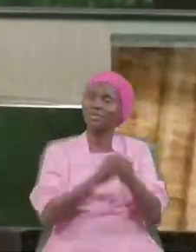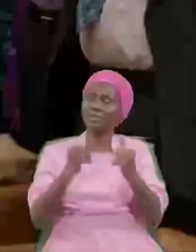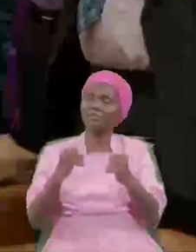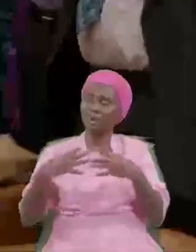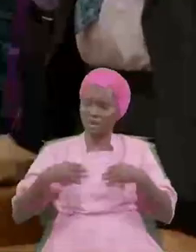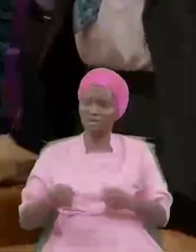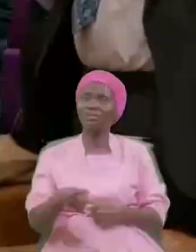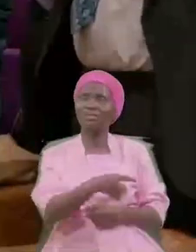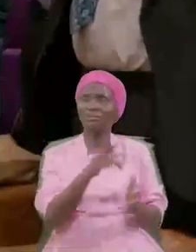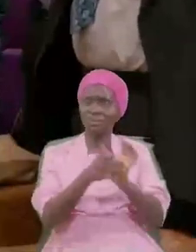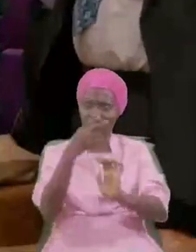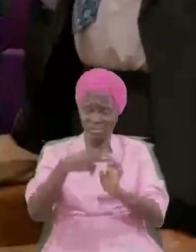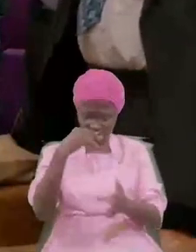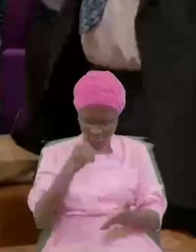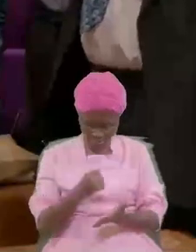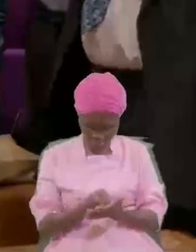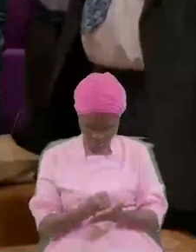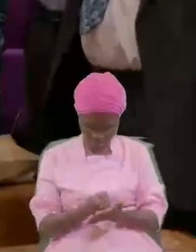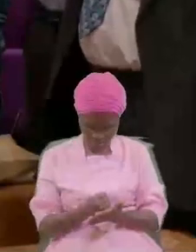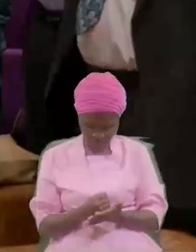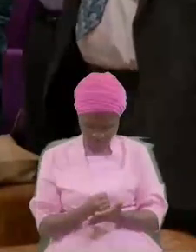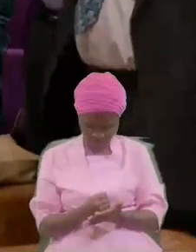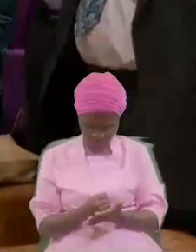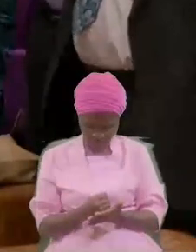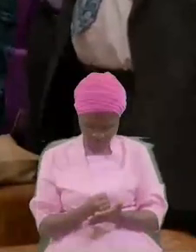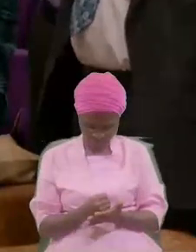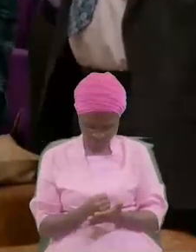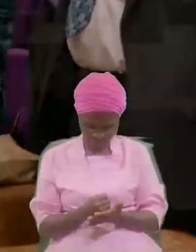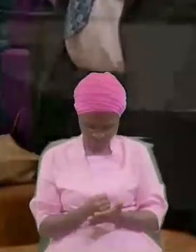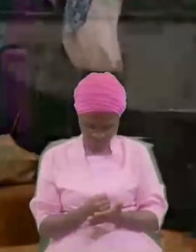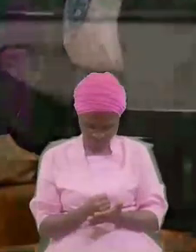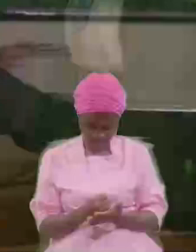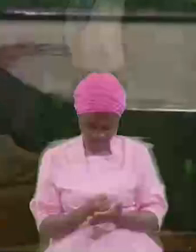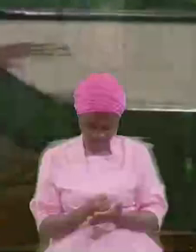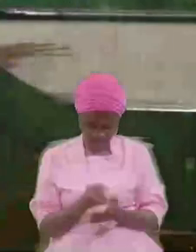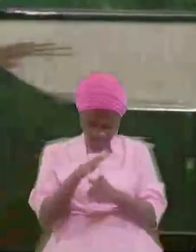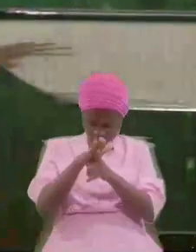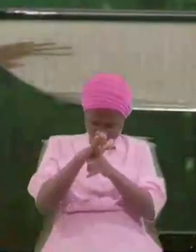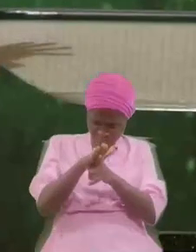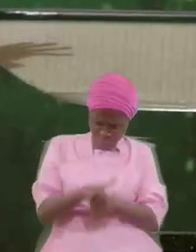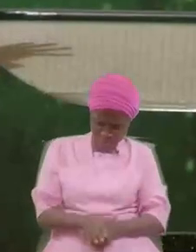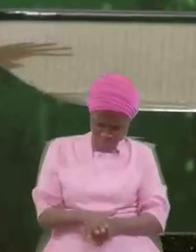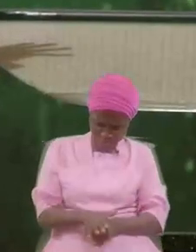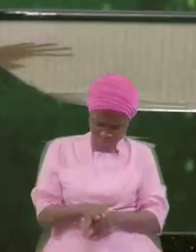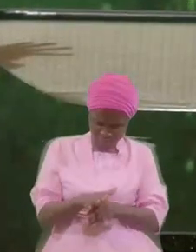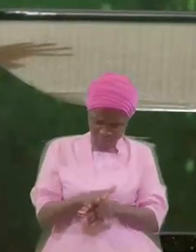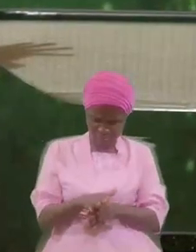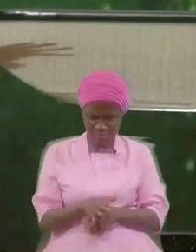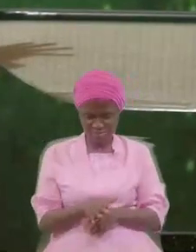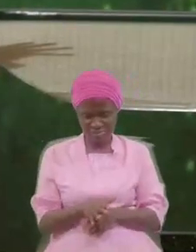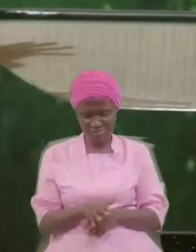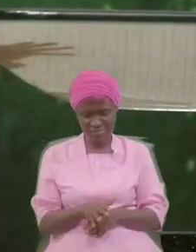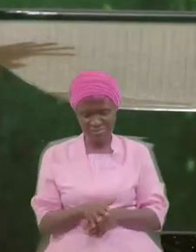au nom de Jésus-Christ. L'oppression,